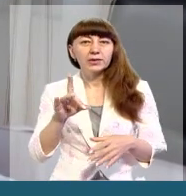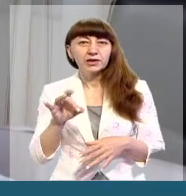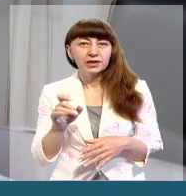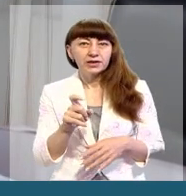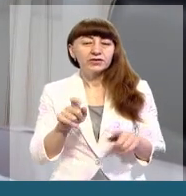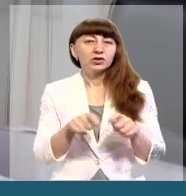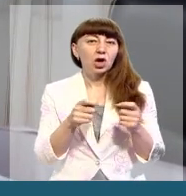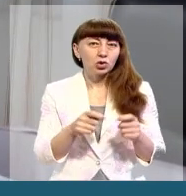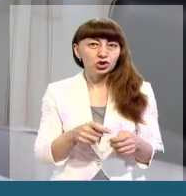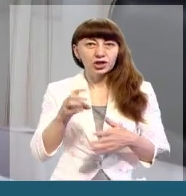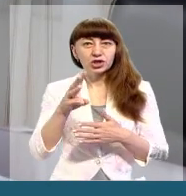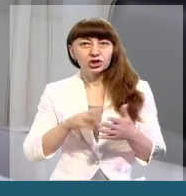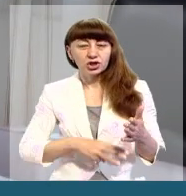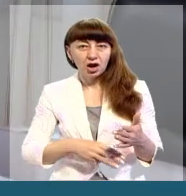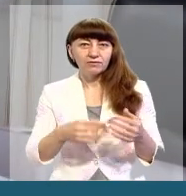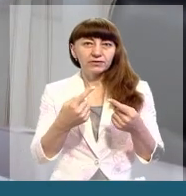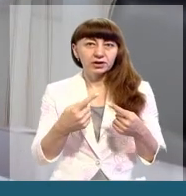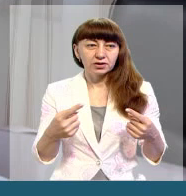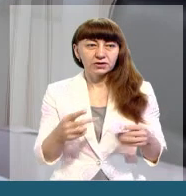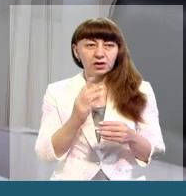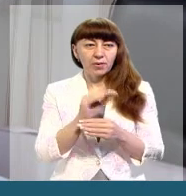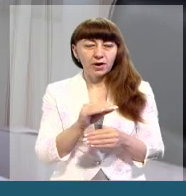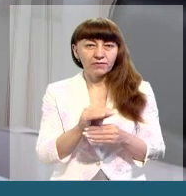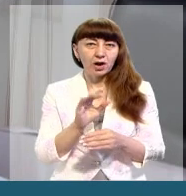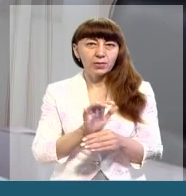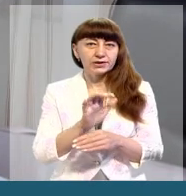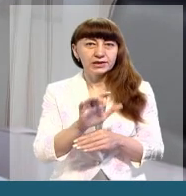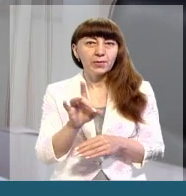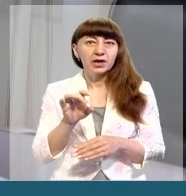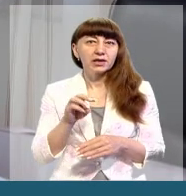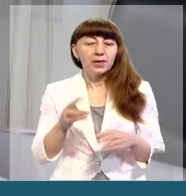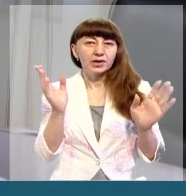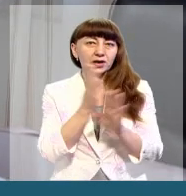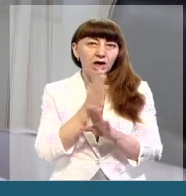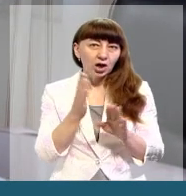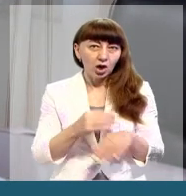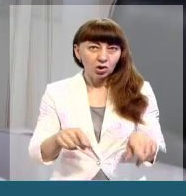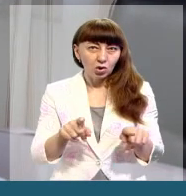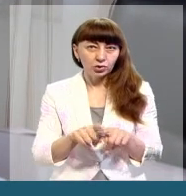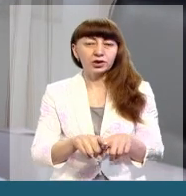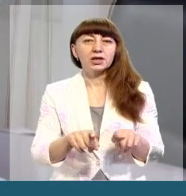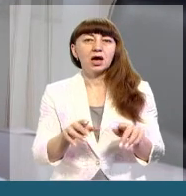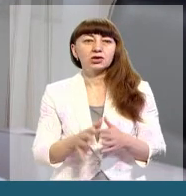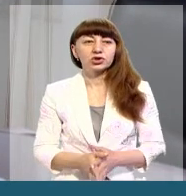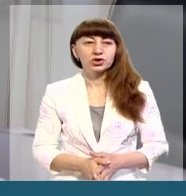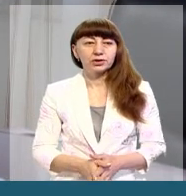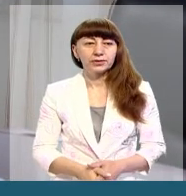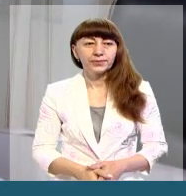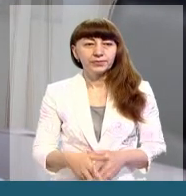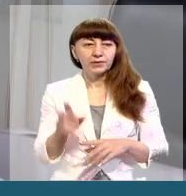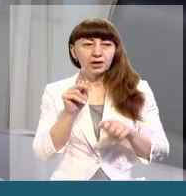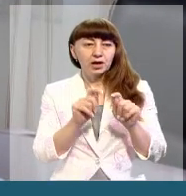қарайтын уәкілетті органдардың қаулылары да бұл тарапқа енген. Сондай-ақ бұл айыппұлды төлеу қажеттілігі туралы орган мен